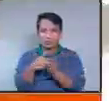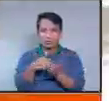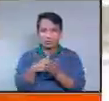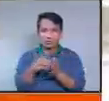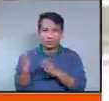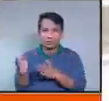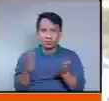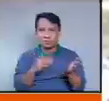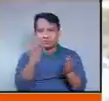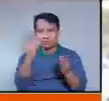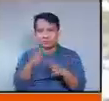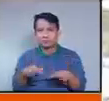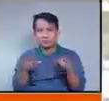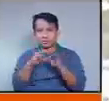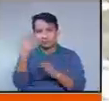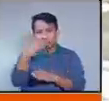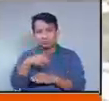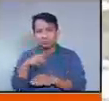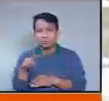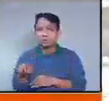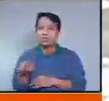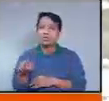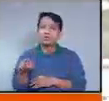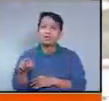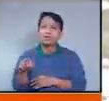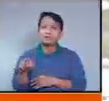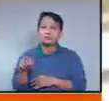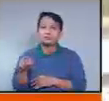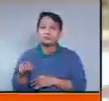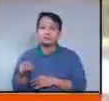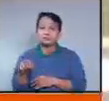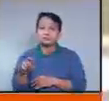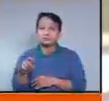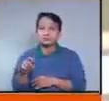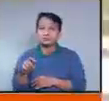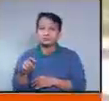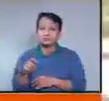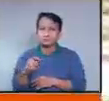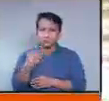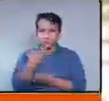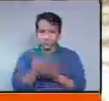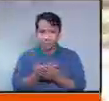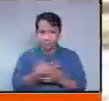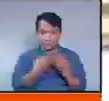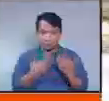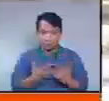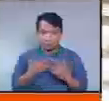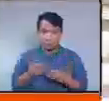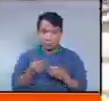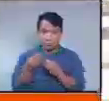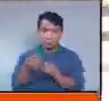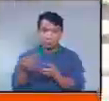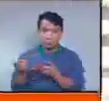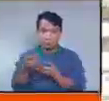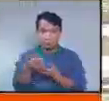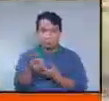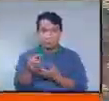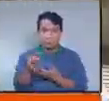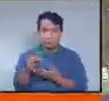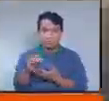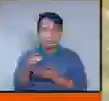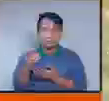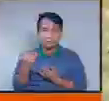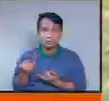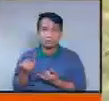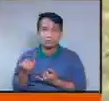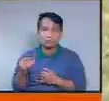rin. Kaya mas maganda talaga kung doon sa may mga mabubuting puso na gustong mag-donate sa mga kapatid natin na